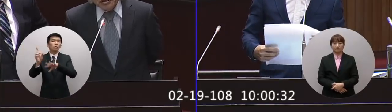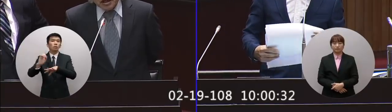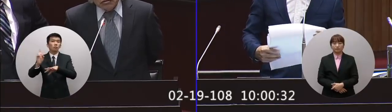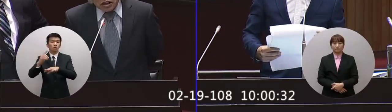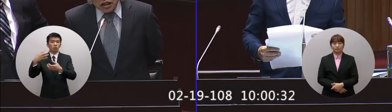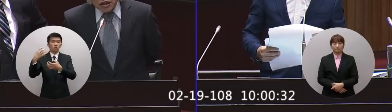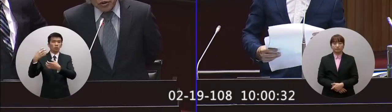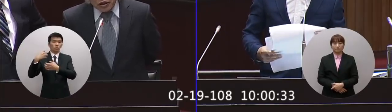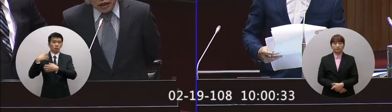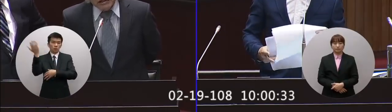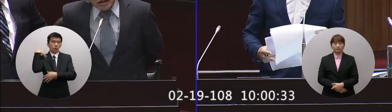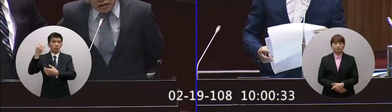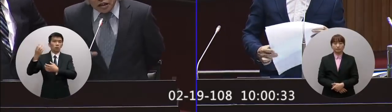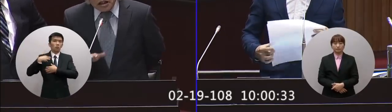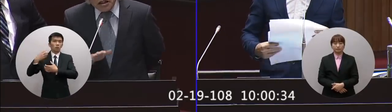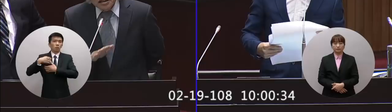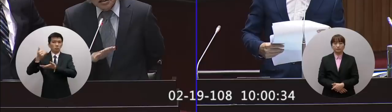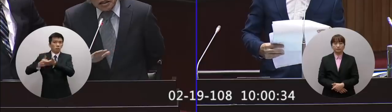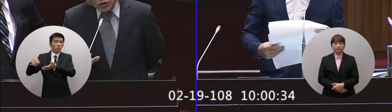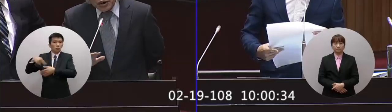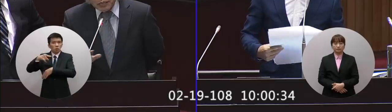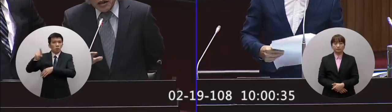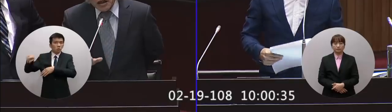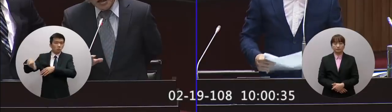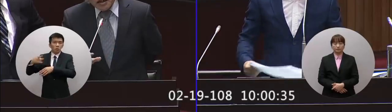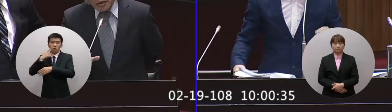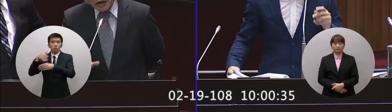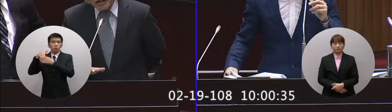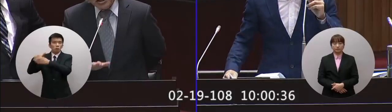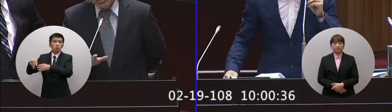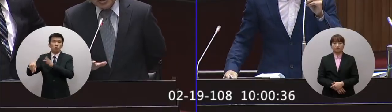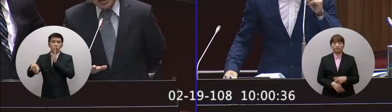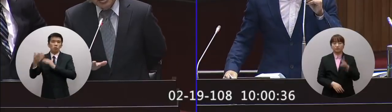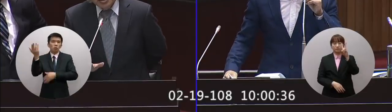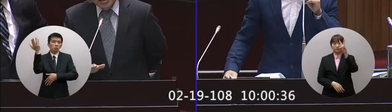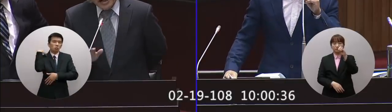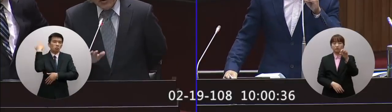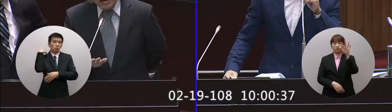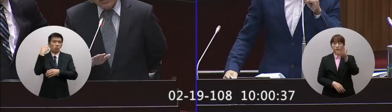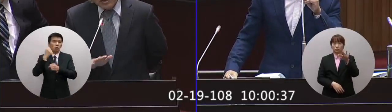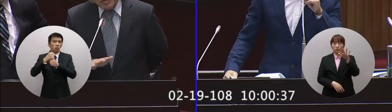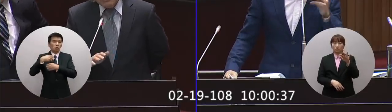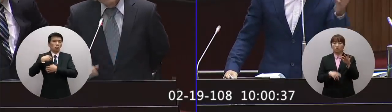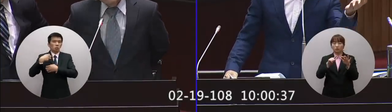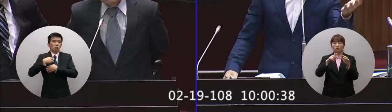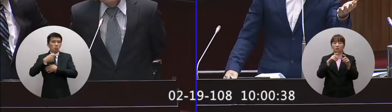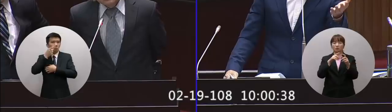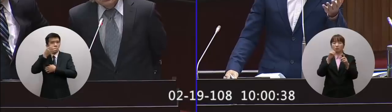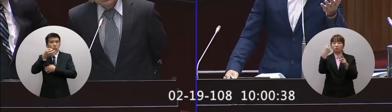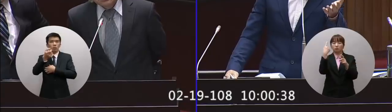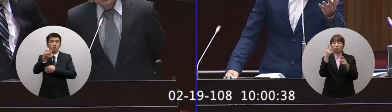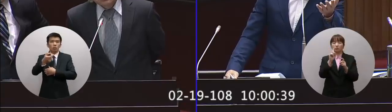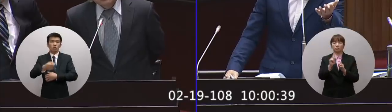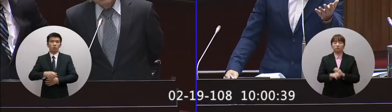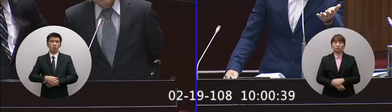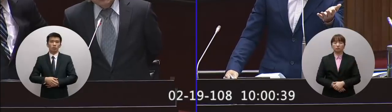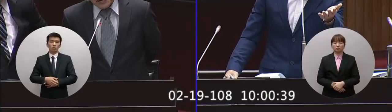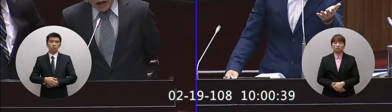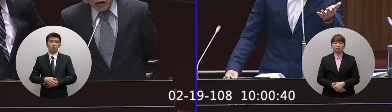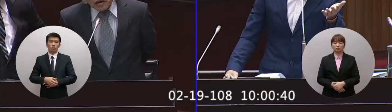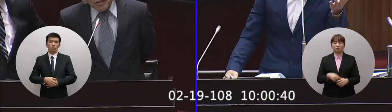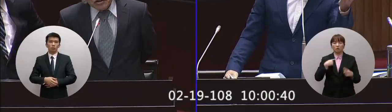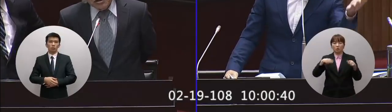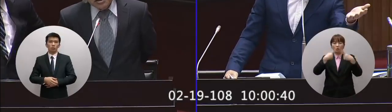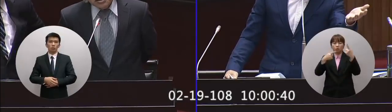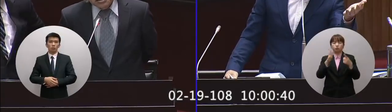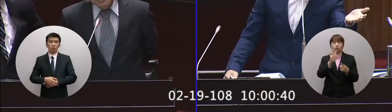职人员早期的一个退休，他真的薪水那个 两万五，所以这个标准是怎么出来？我觉得我不要再跟你在那边